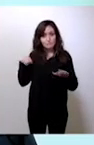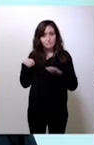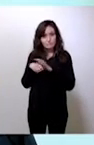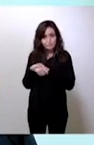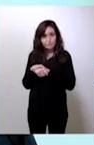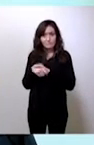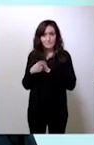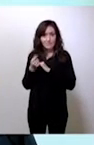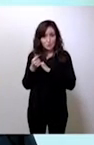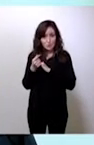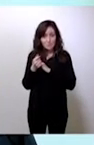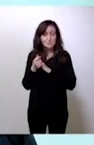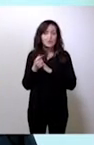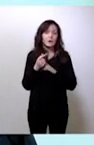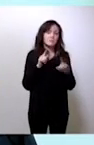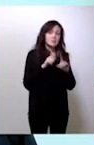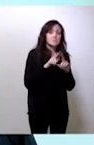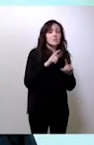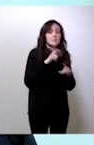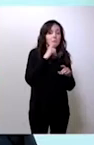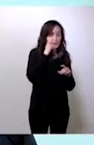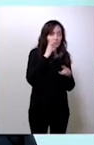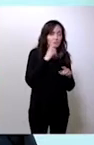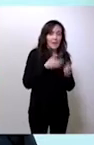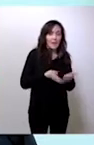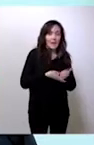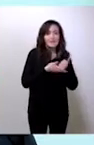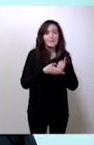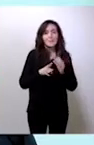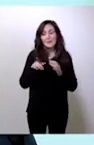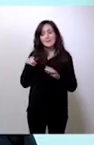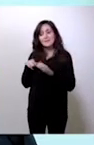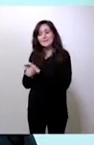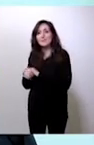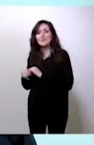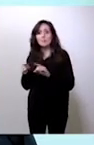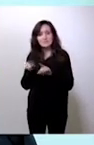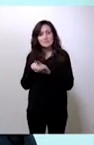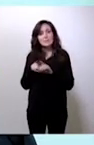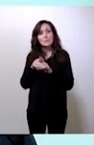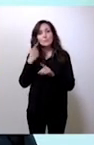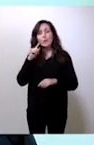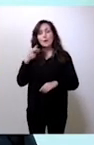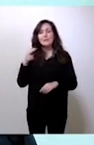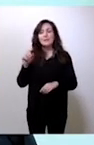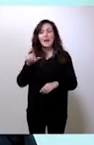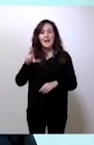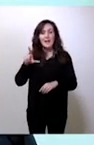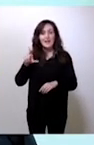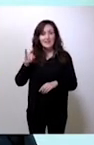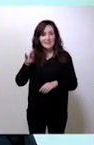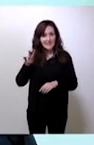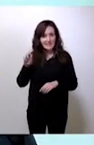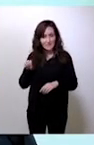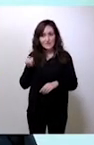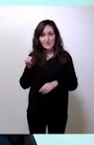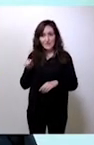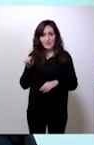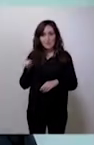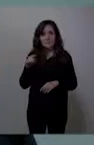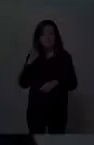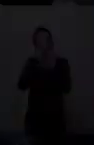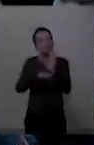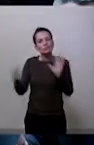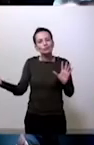nature, au-delà des soutiens en nature pour NALIV. Et donc, il s'agit de confirmer le versement du